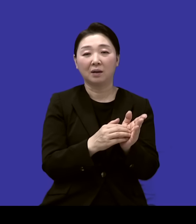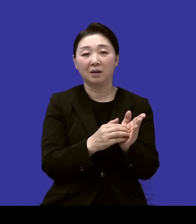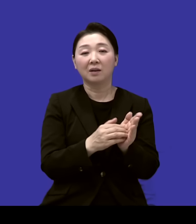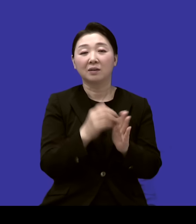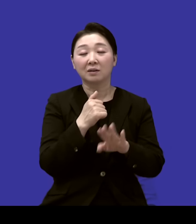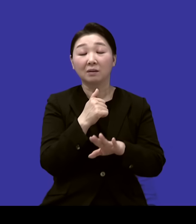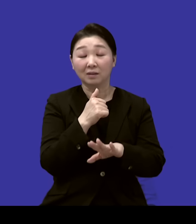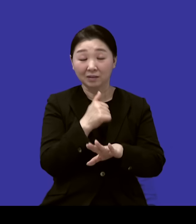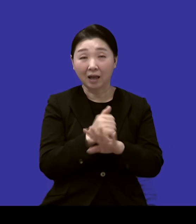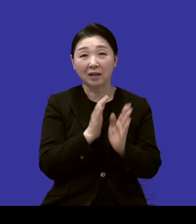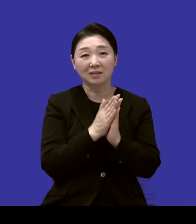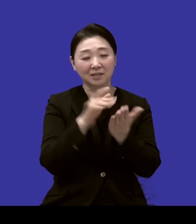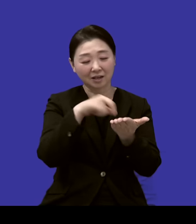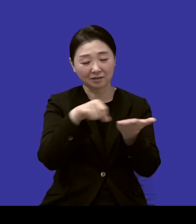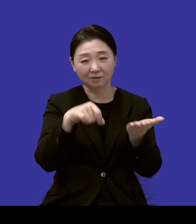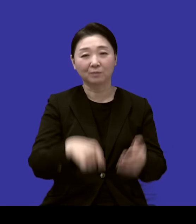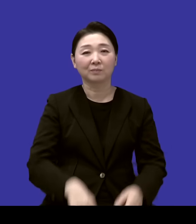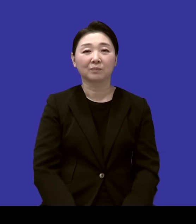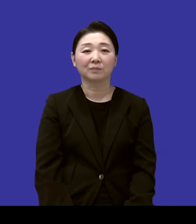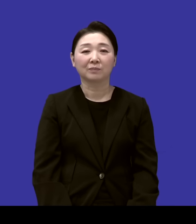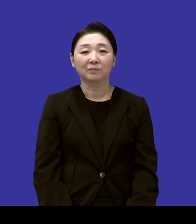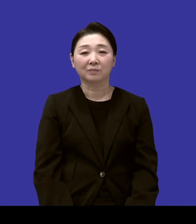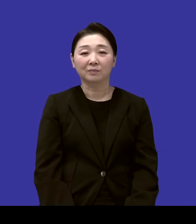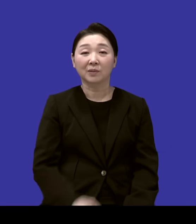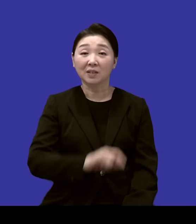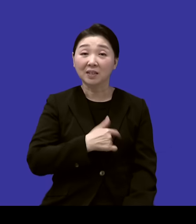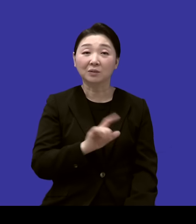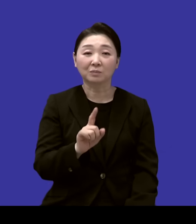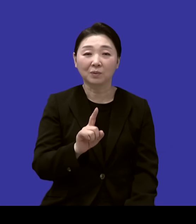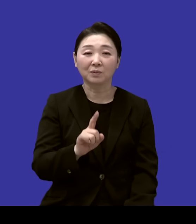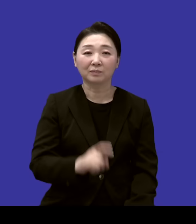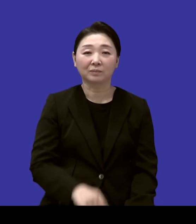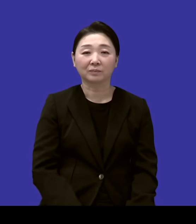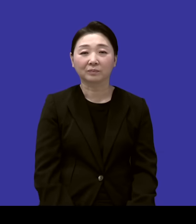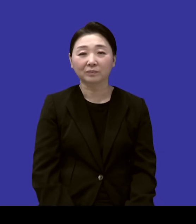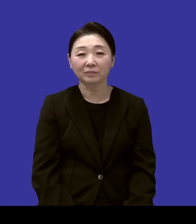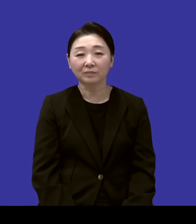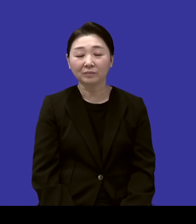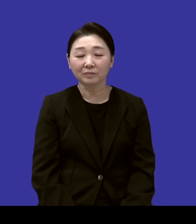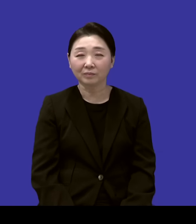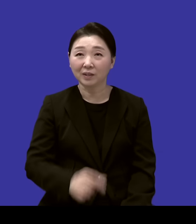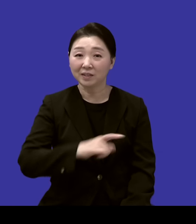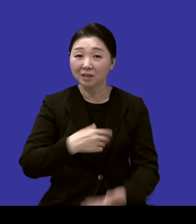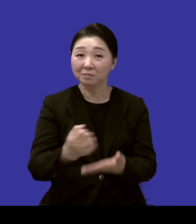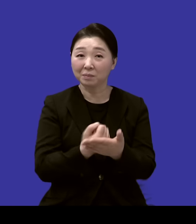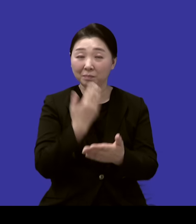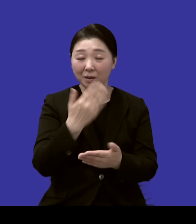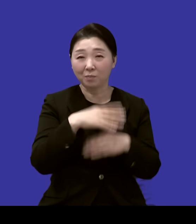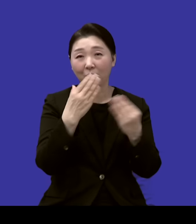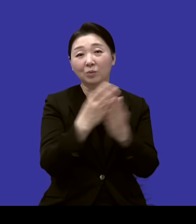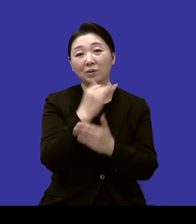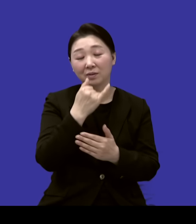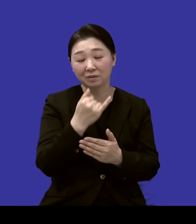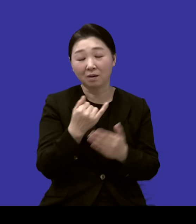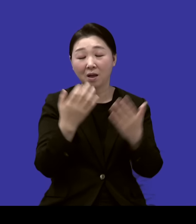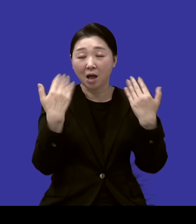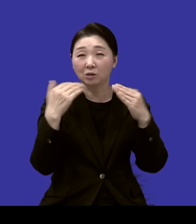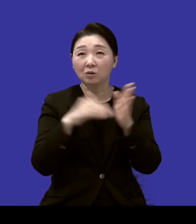책 쓰기까지 나아가게 되었습니다. 어떤 자격증? 자격증은 제가 그때 딸 수 있는 자격증 다 땄던 것 같아요. 방과 후